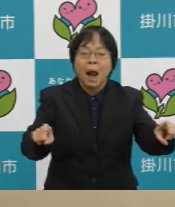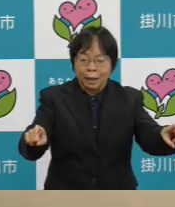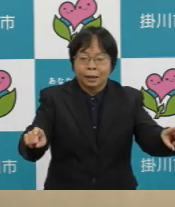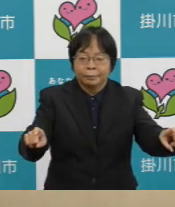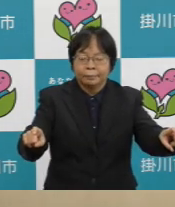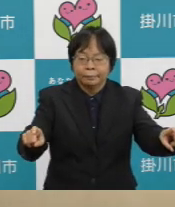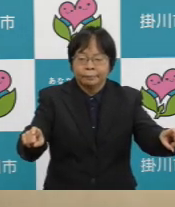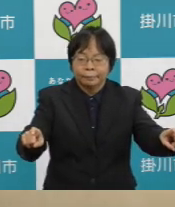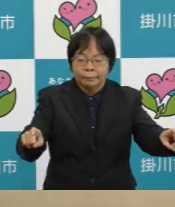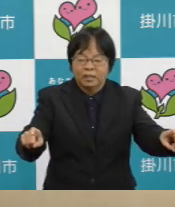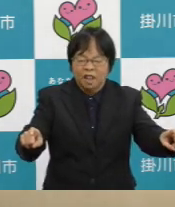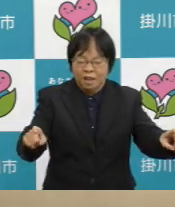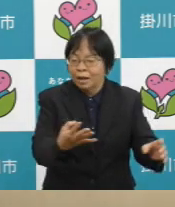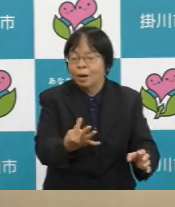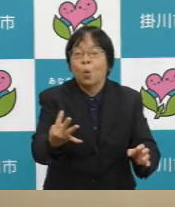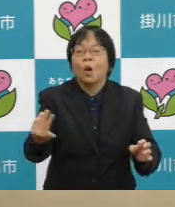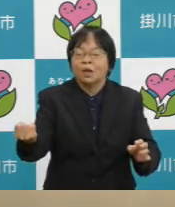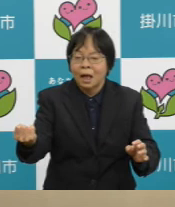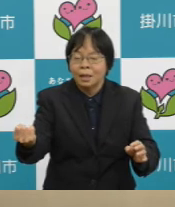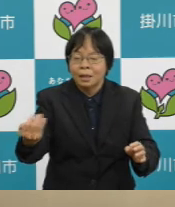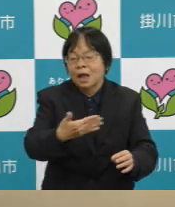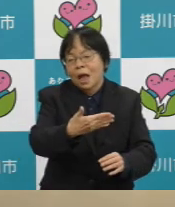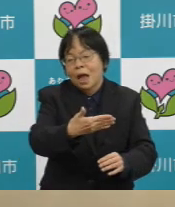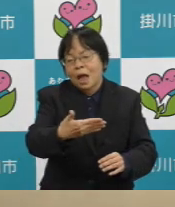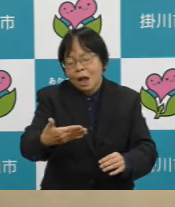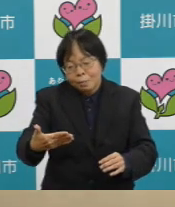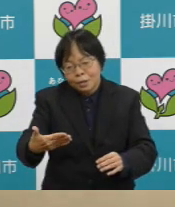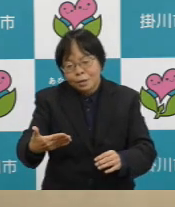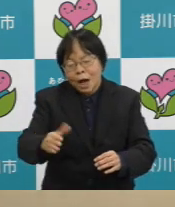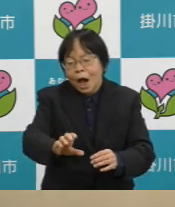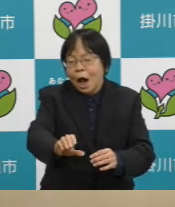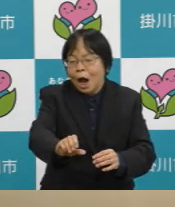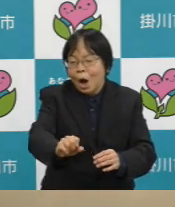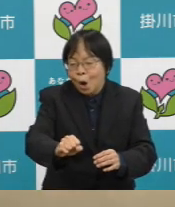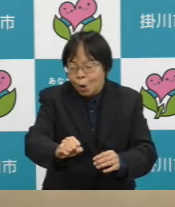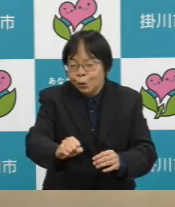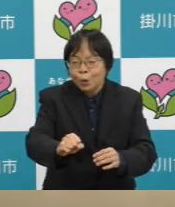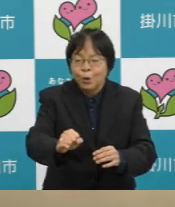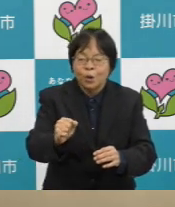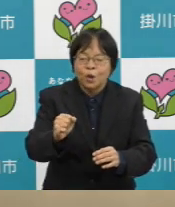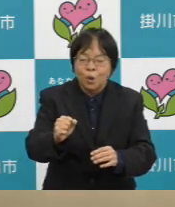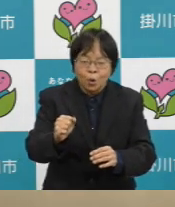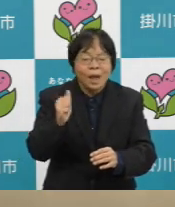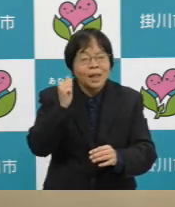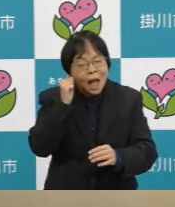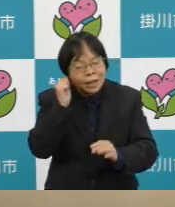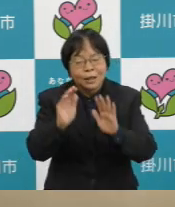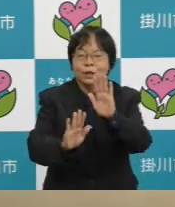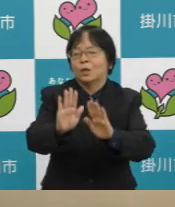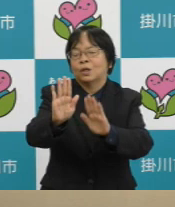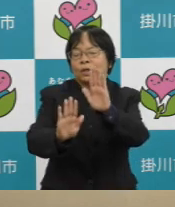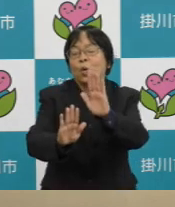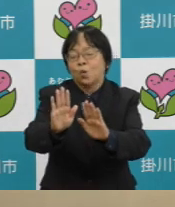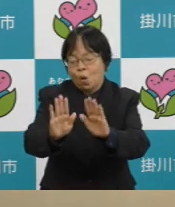南北になって水を取り込むにも取れないというような状況になっているようですけれども、ま